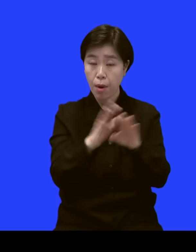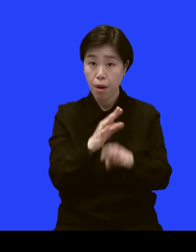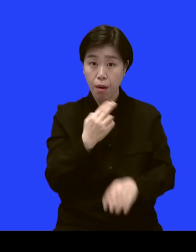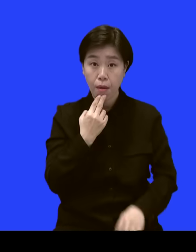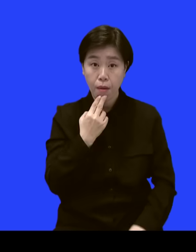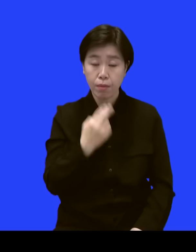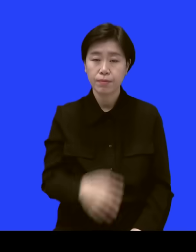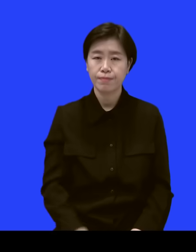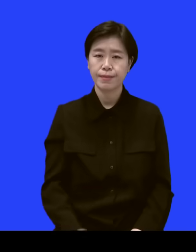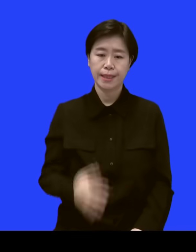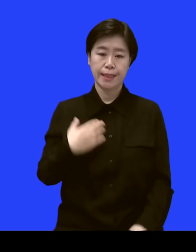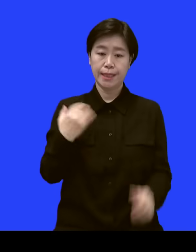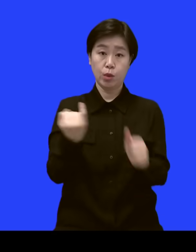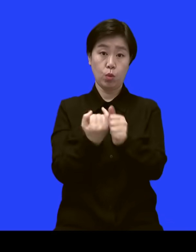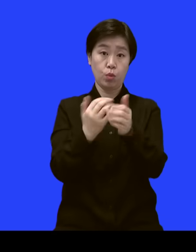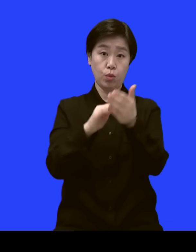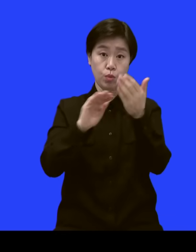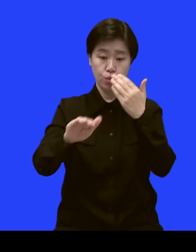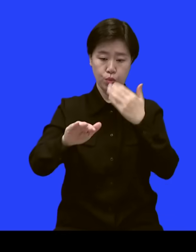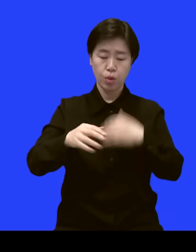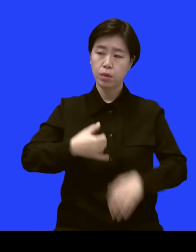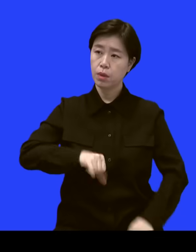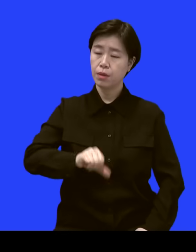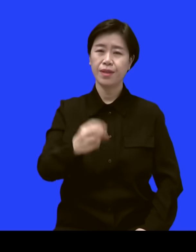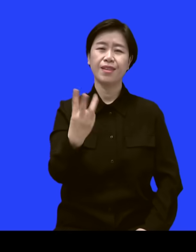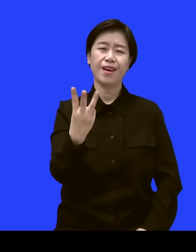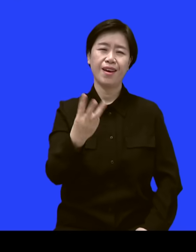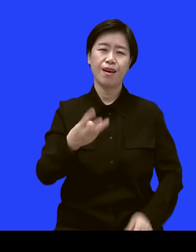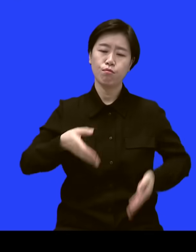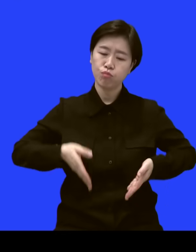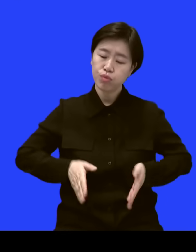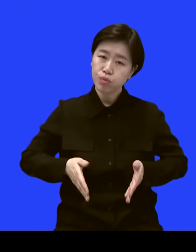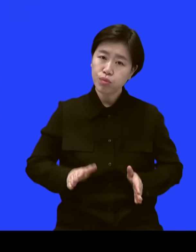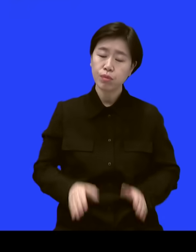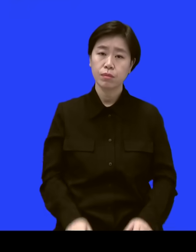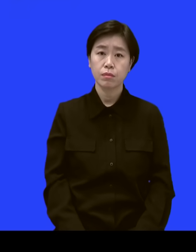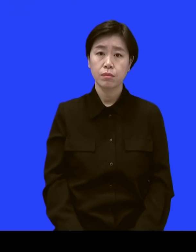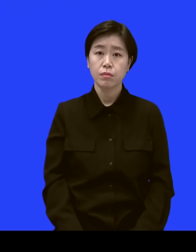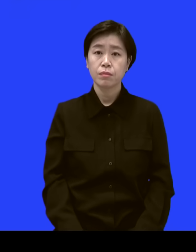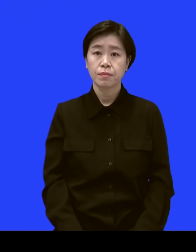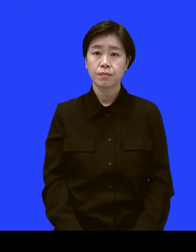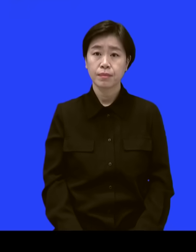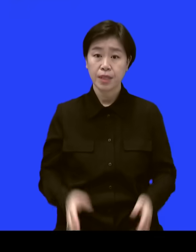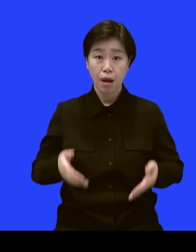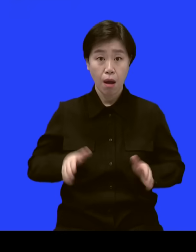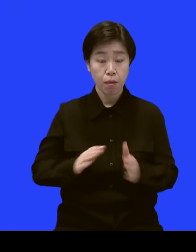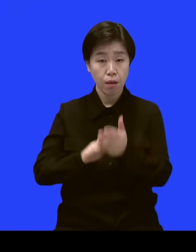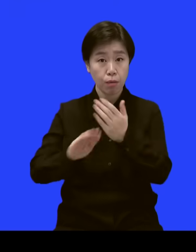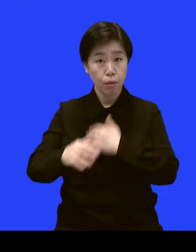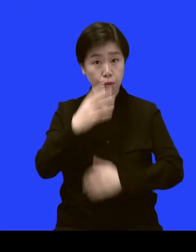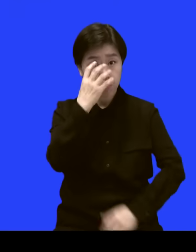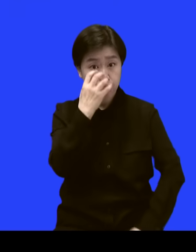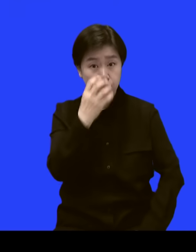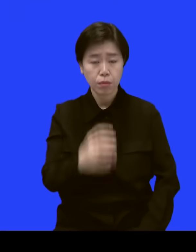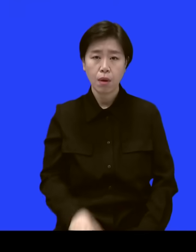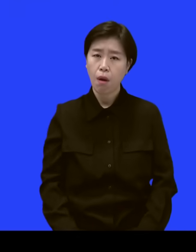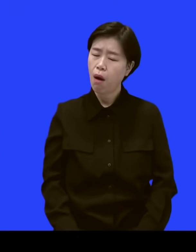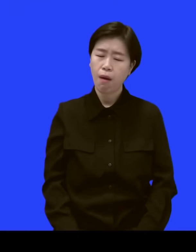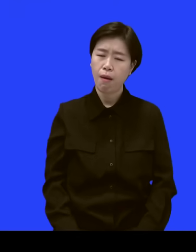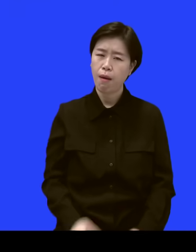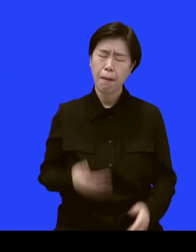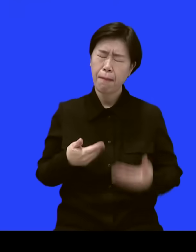낳았거든요. 우울할 틈이 없는데 이게 네, 도저히 맞아요. 살 틈이 없어요. 산후우울증도 있잖아요. 근데 내가 우울증인지 모를